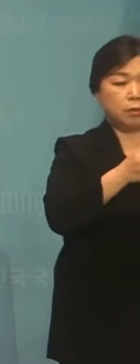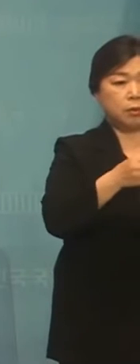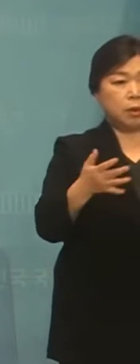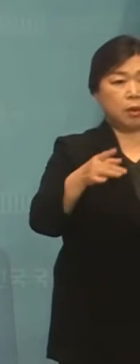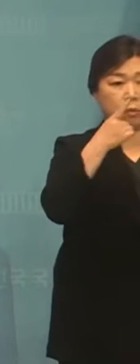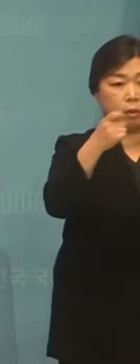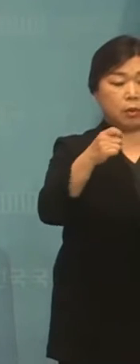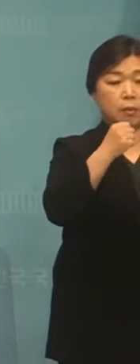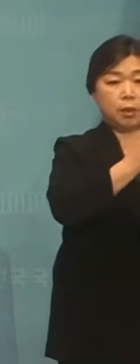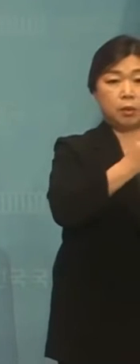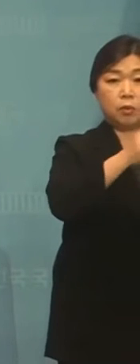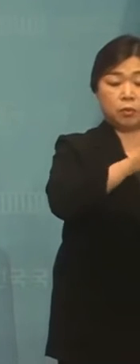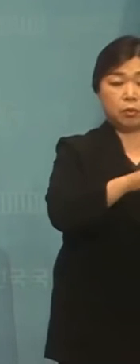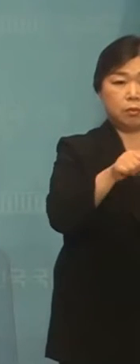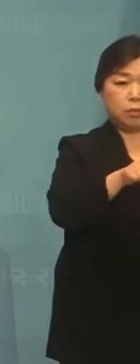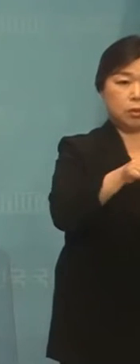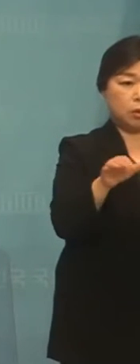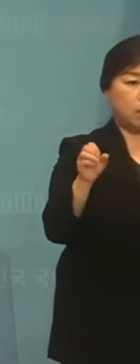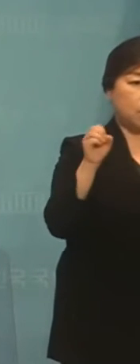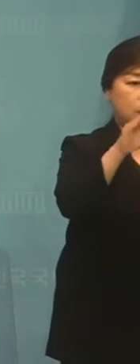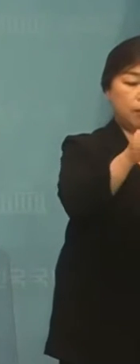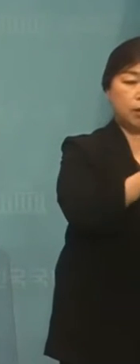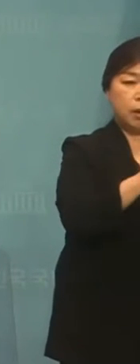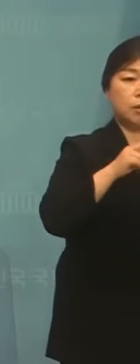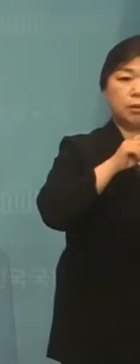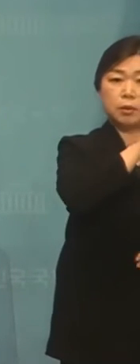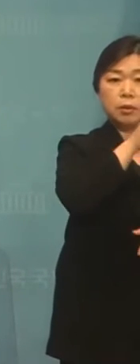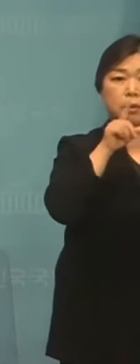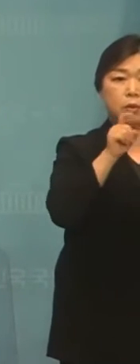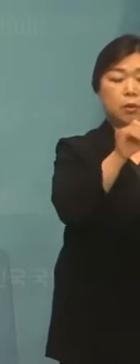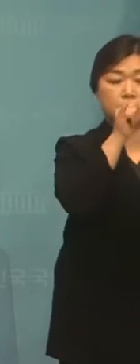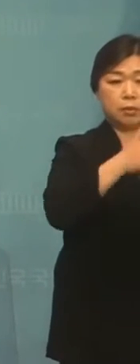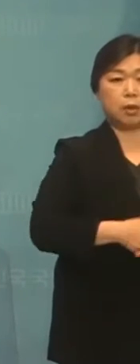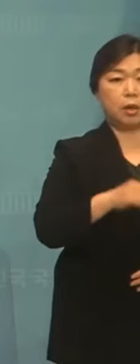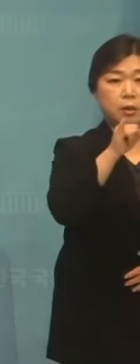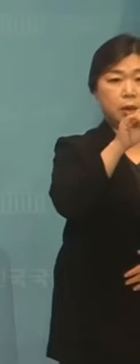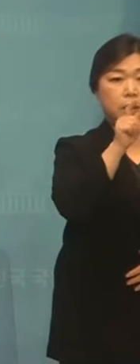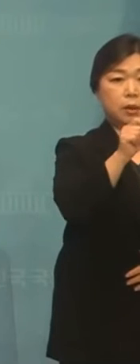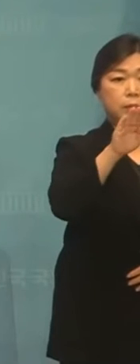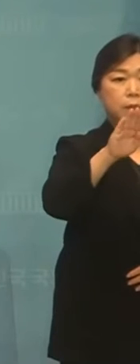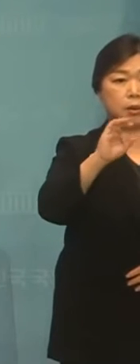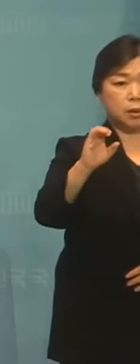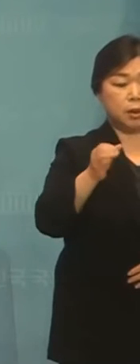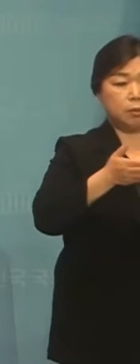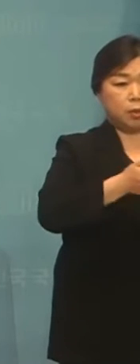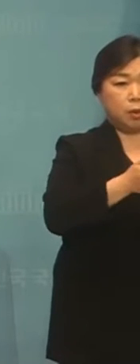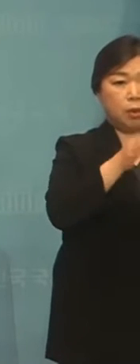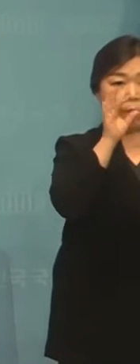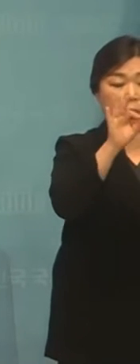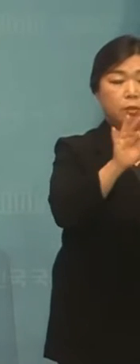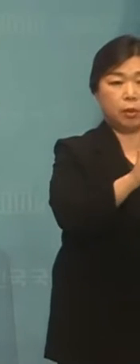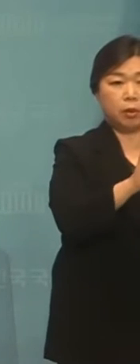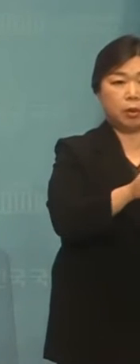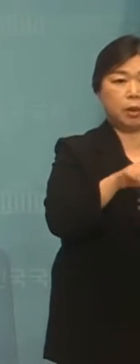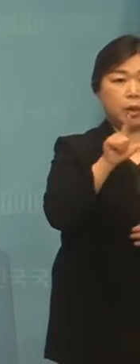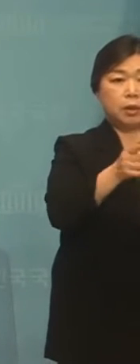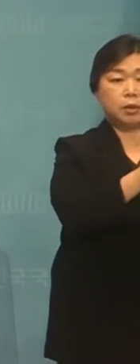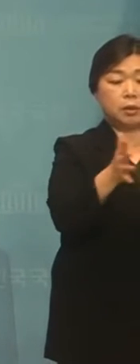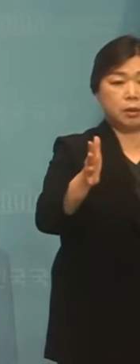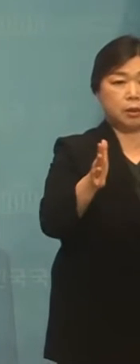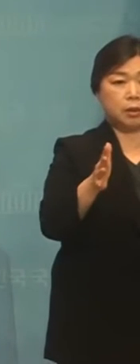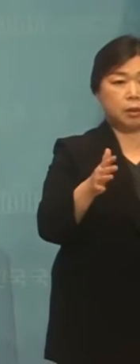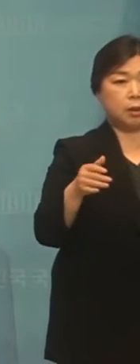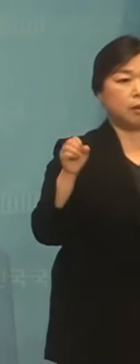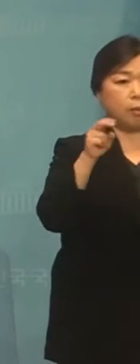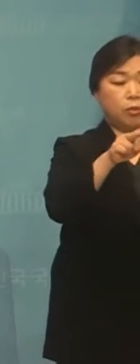납품했다는 의혹입니다. JTBC 보도에 의하면 LCT에 납품된 박형준 일가의 조형물은